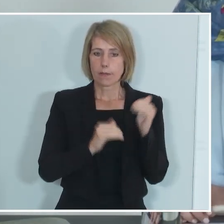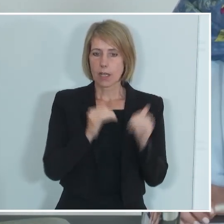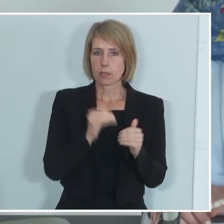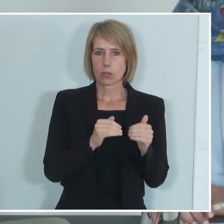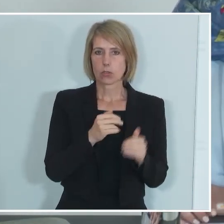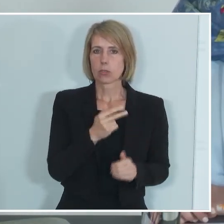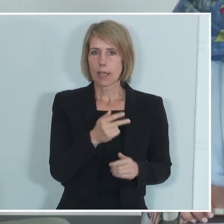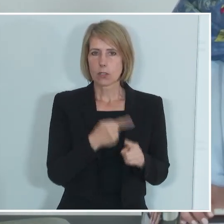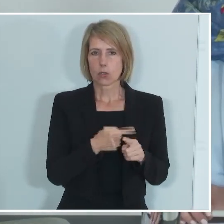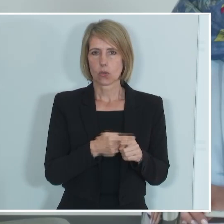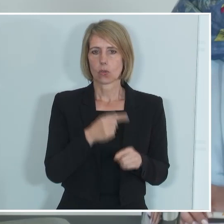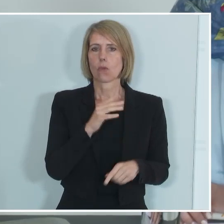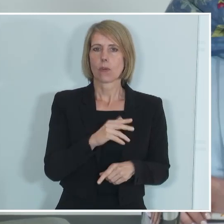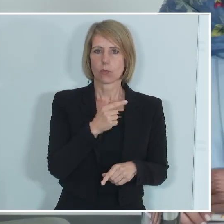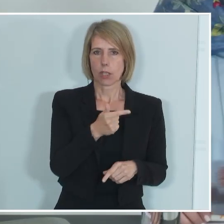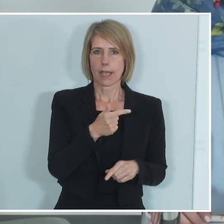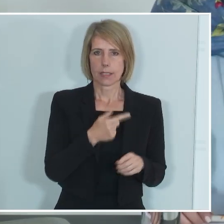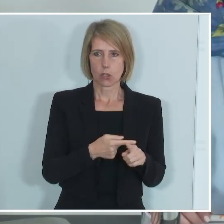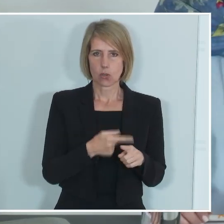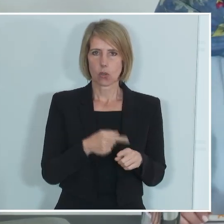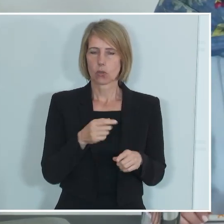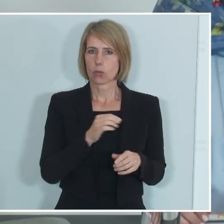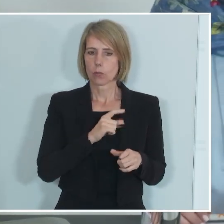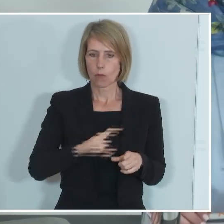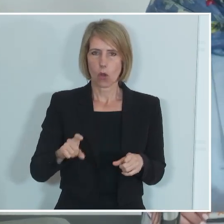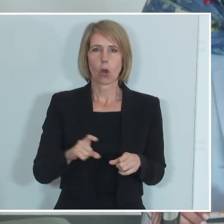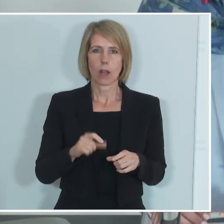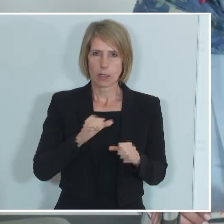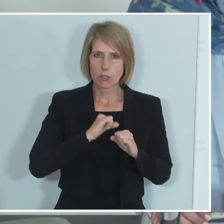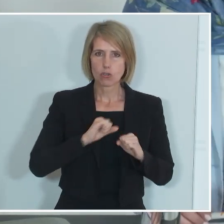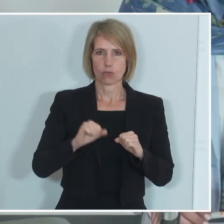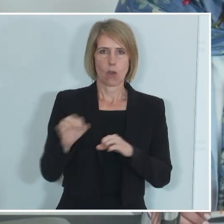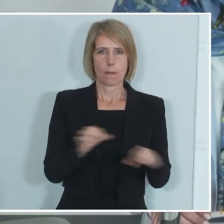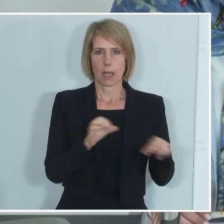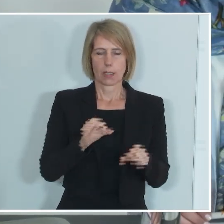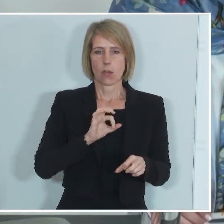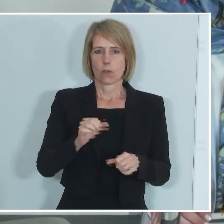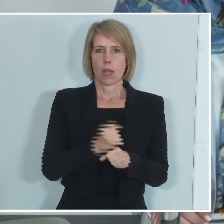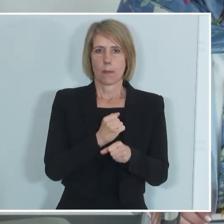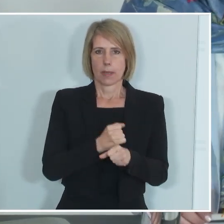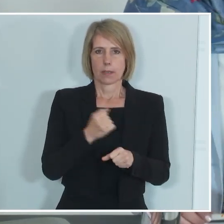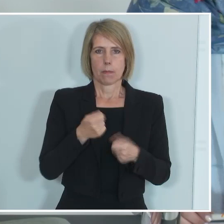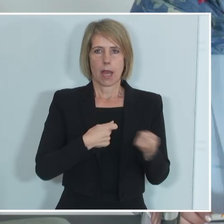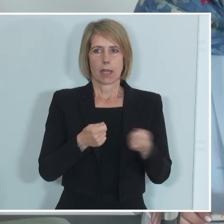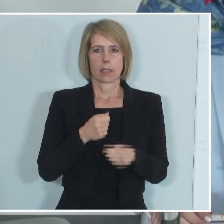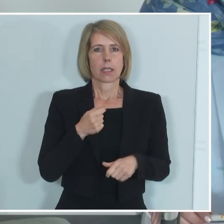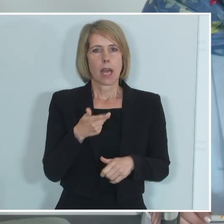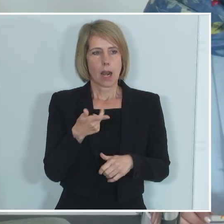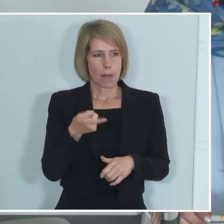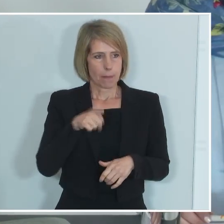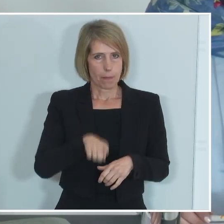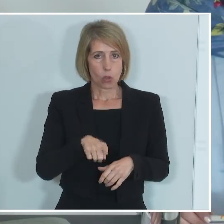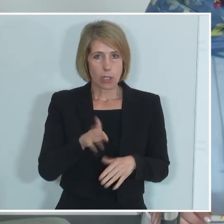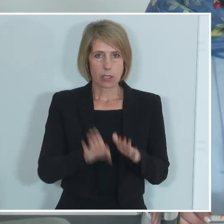Stunden, 35 Stunden pro Woche sehr rasch auf den Arbeitsmarkt vorbereitet, mit dem Ziel, innerhalb von einigen Monaten entweder in